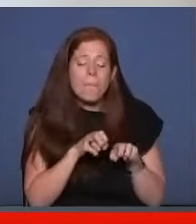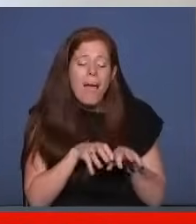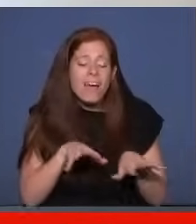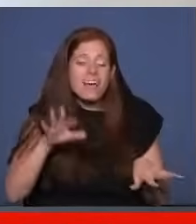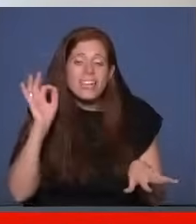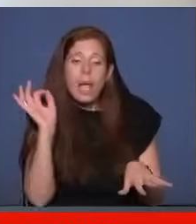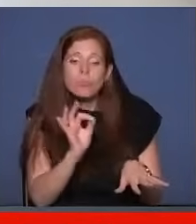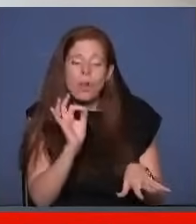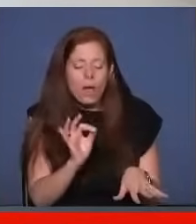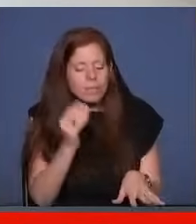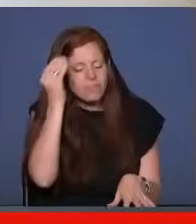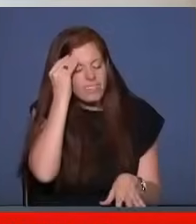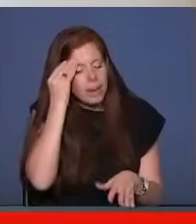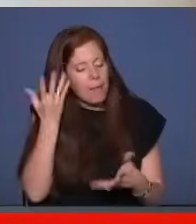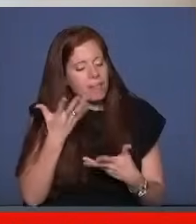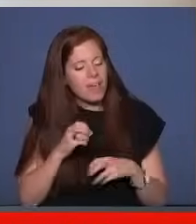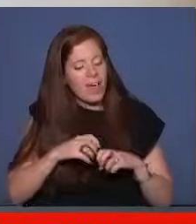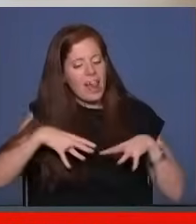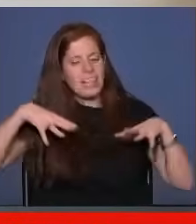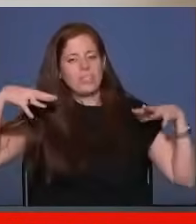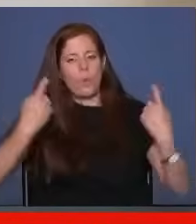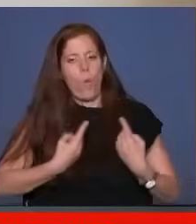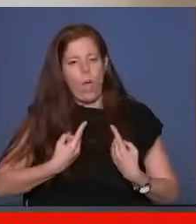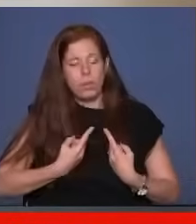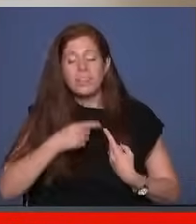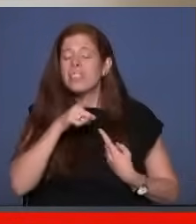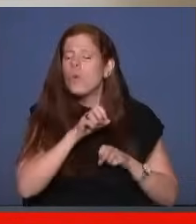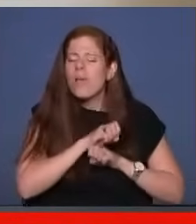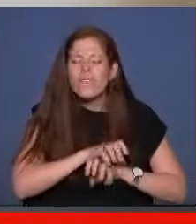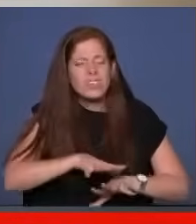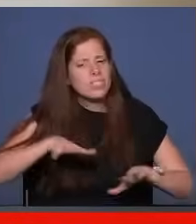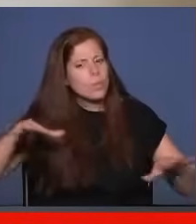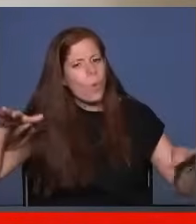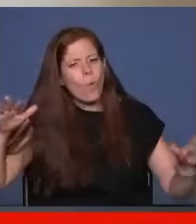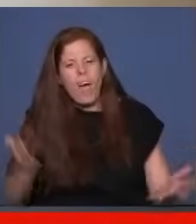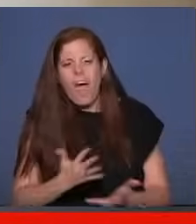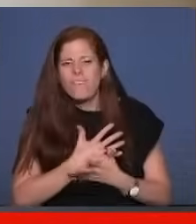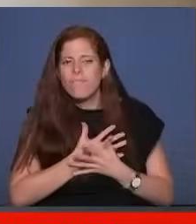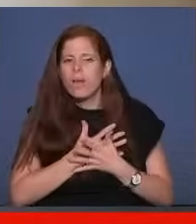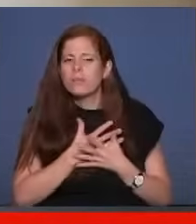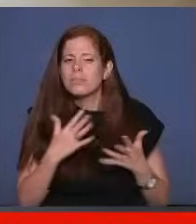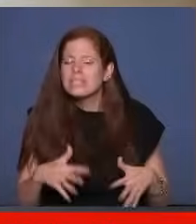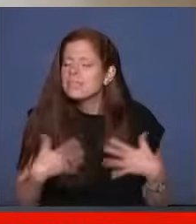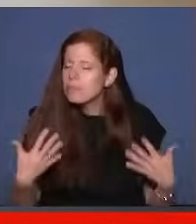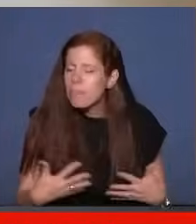הגדולות אלמד לזרוח, כי הוא הפיץ אור, אהבה,